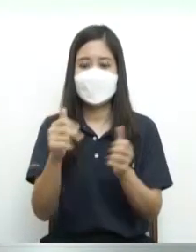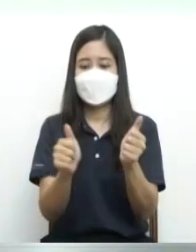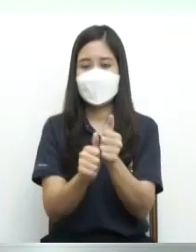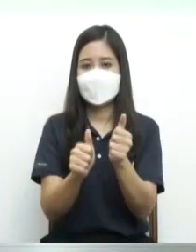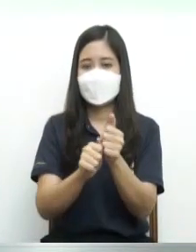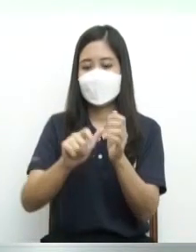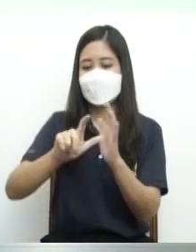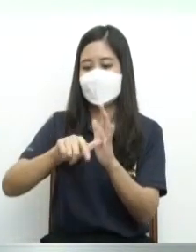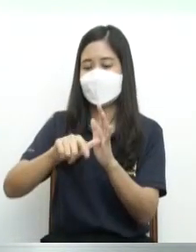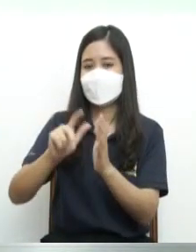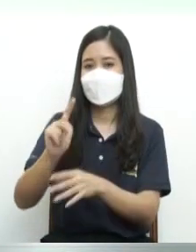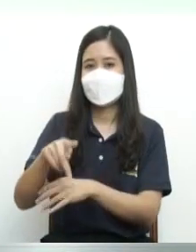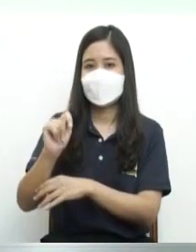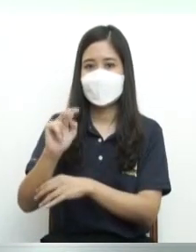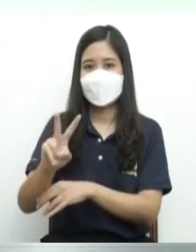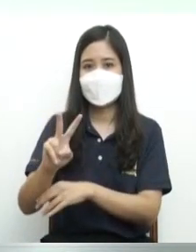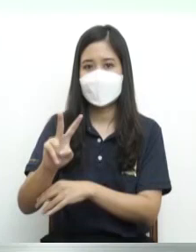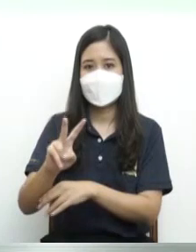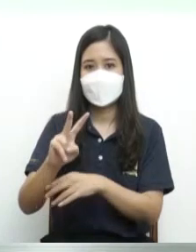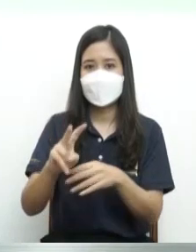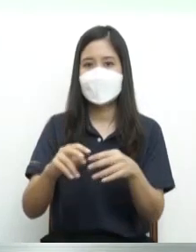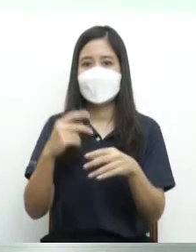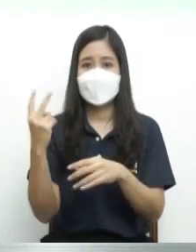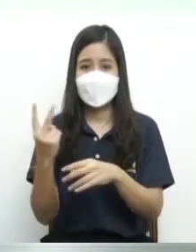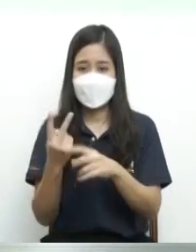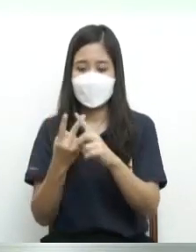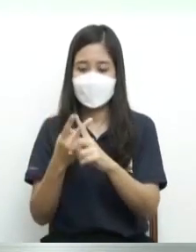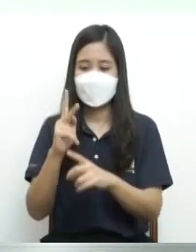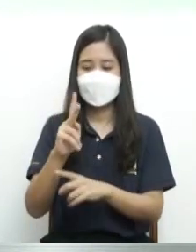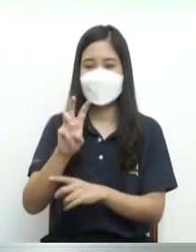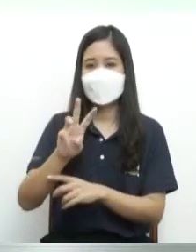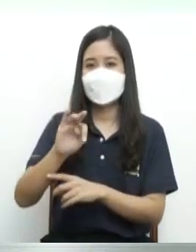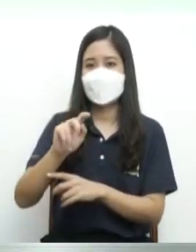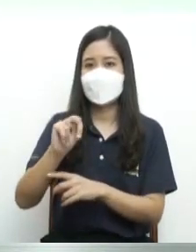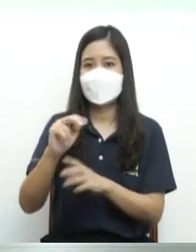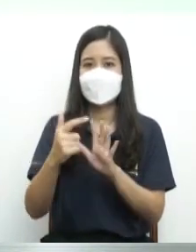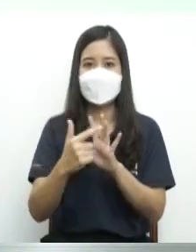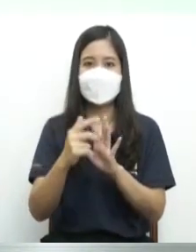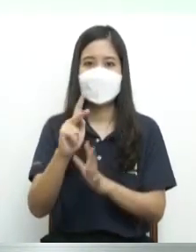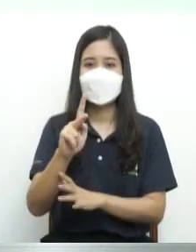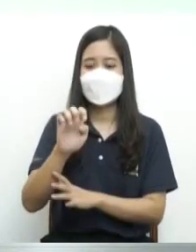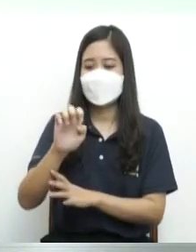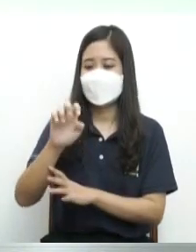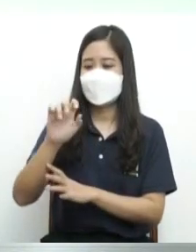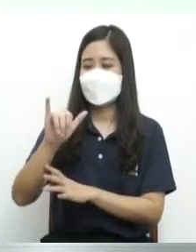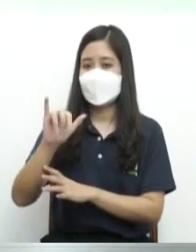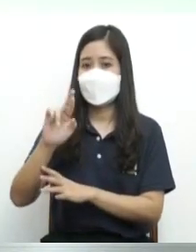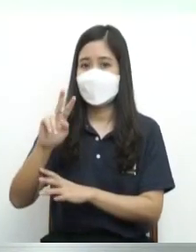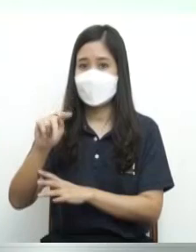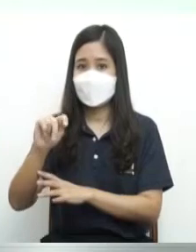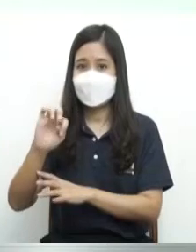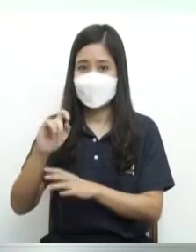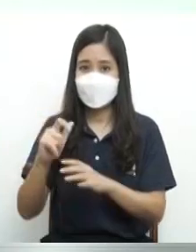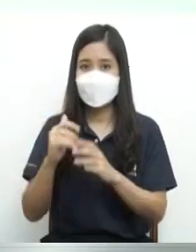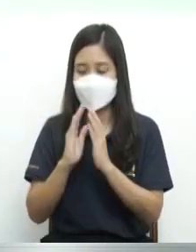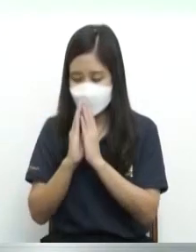ษาขั้นพื้นฐานและอีกหนึ่งท่านค่ะท่านรองกวินเกียรตินุ่นพละรองเลขาธิการคณะกรรมการการศึกษาขั้นพื้นฐานค่ะกราบเรียนทั้งสองท่านค่ะ สวัสดี